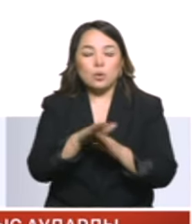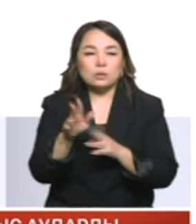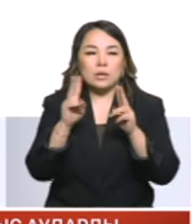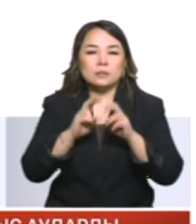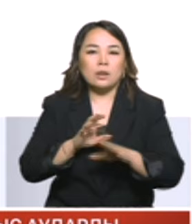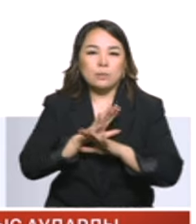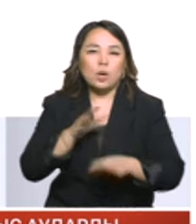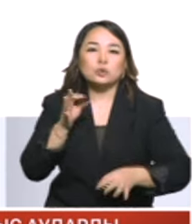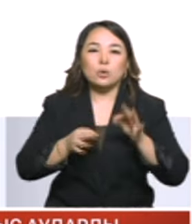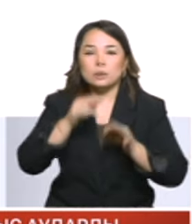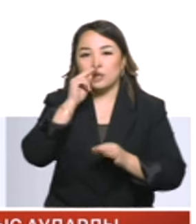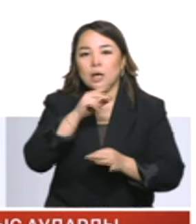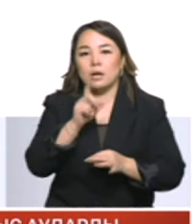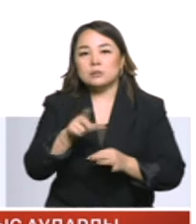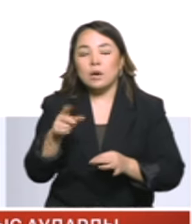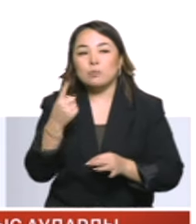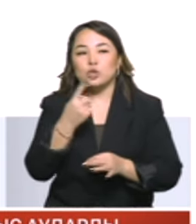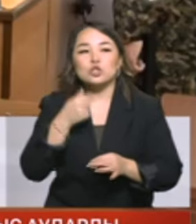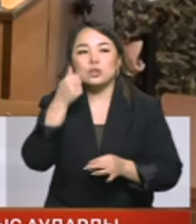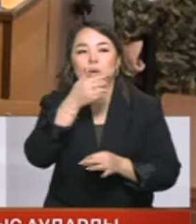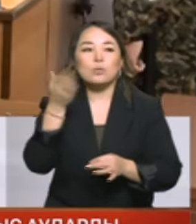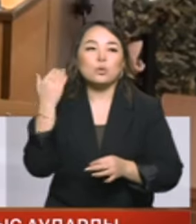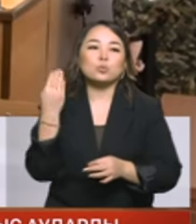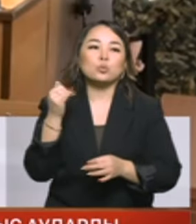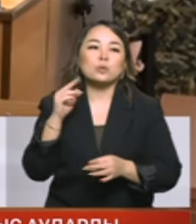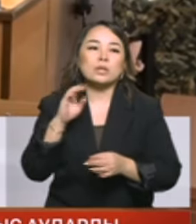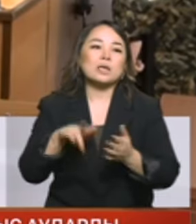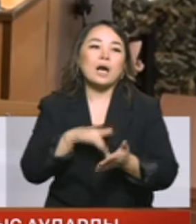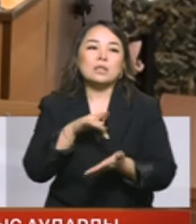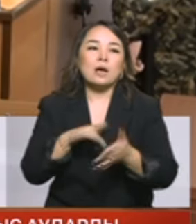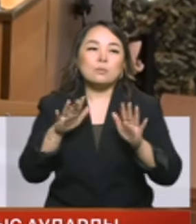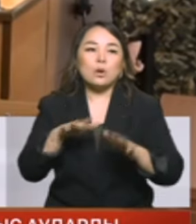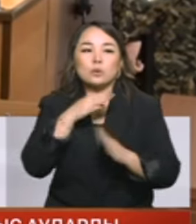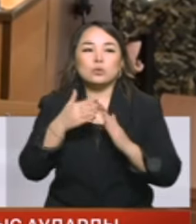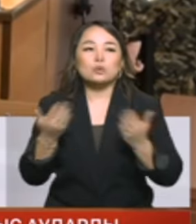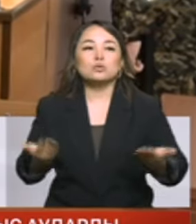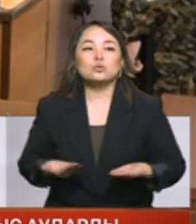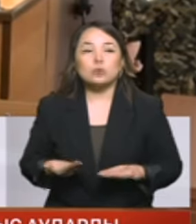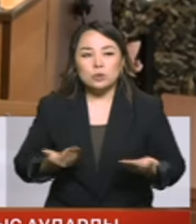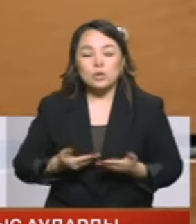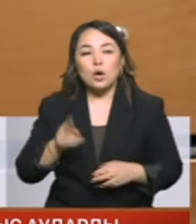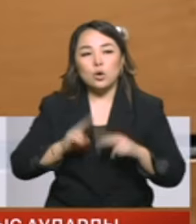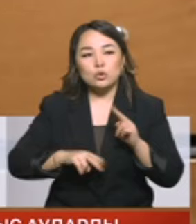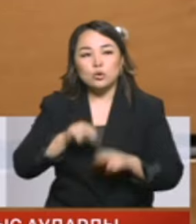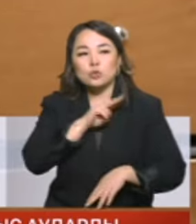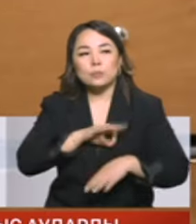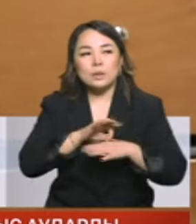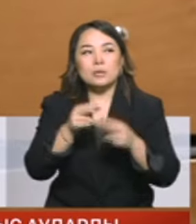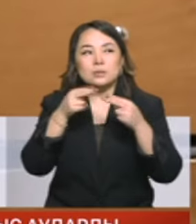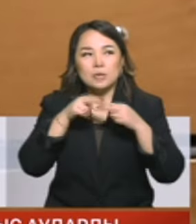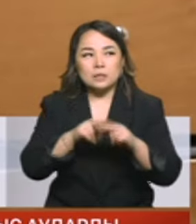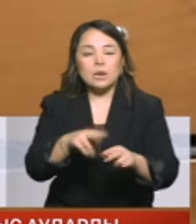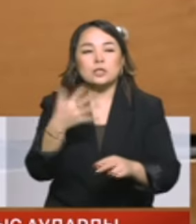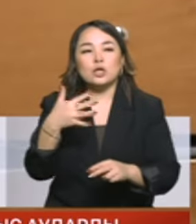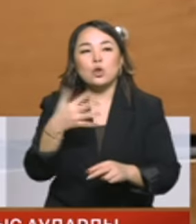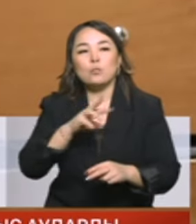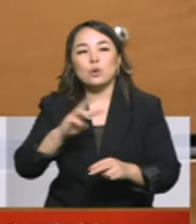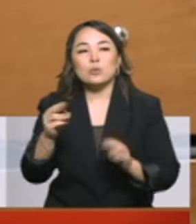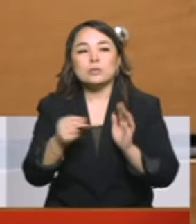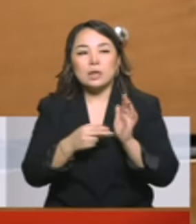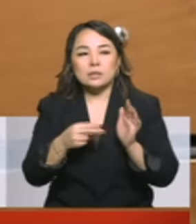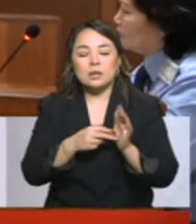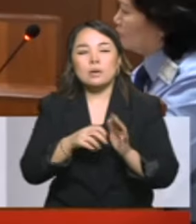Айта кетейік, сотталушылар осыдан бір жыл бұрын Щучинск қаласындағы көп пәтерлі тұрғын үйдің құрылыс жұмыстарына бөлінген 50 миллион